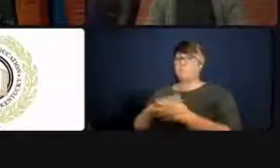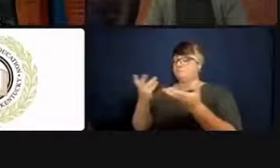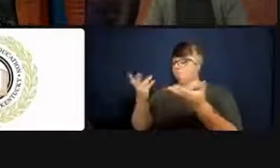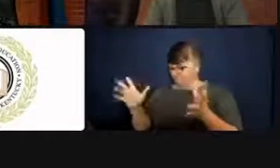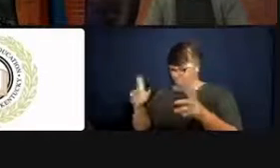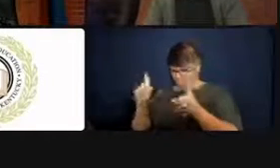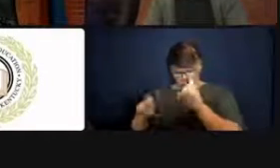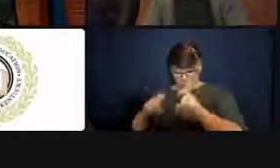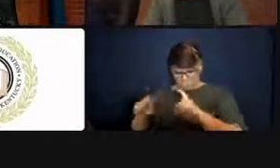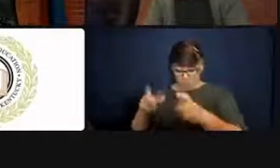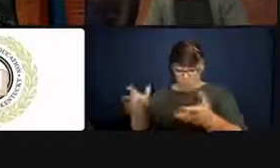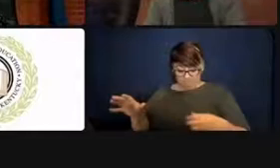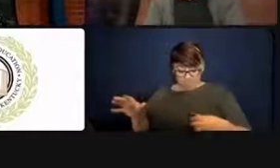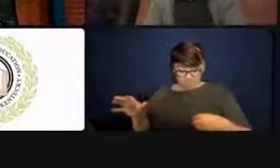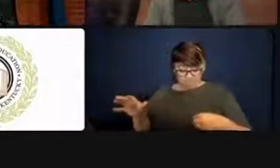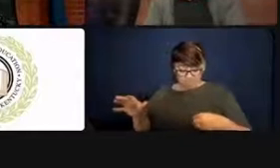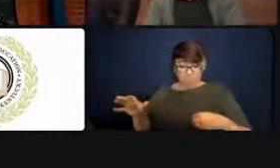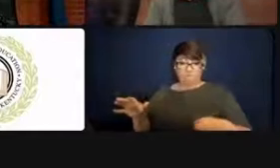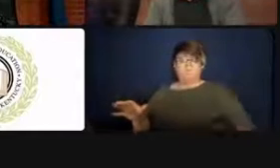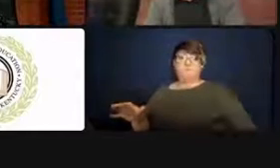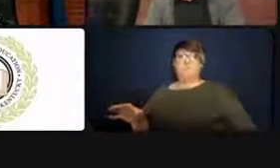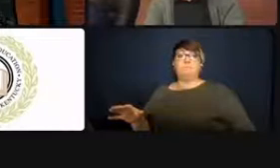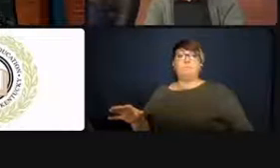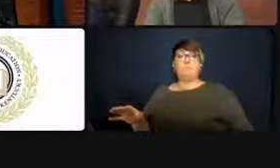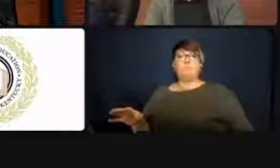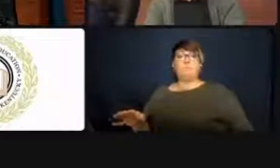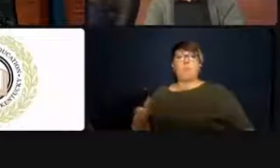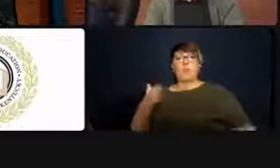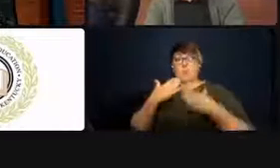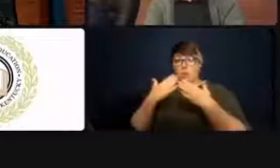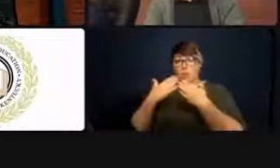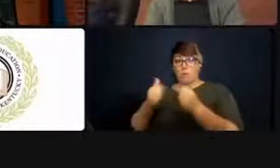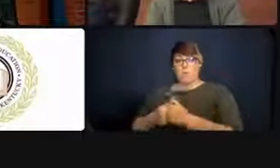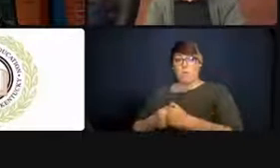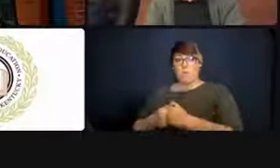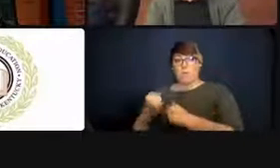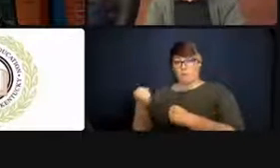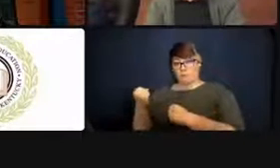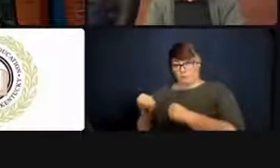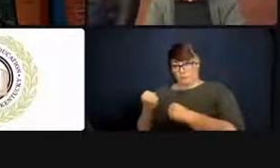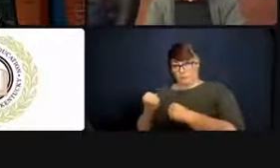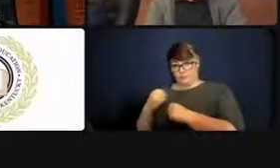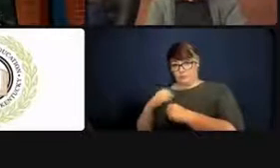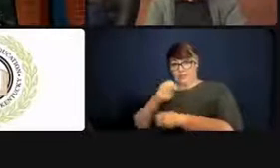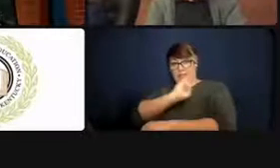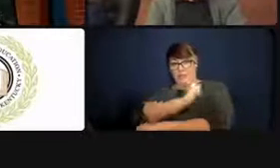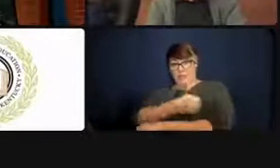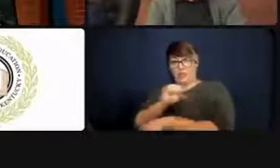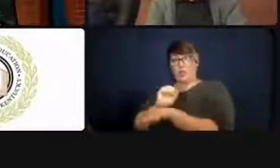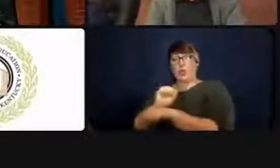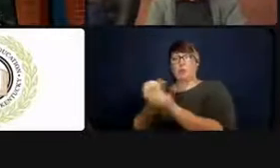انتهيت بالنسبة للأسئلة لهذا اليوم، فإذا شكرا جزيلا.